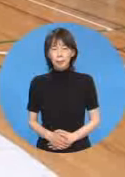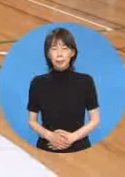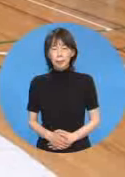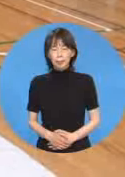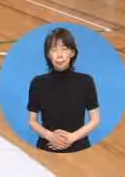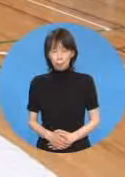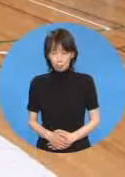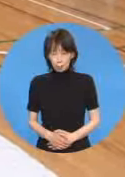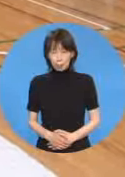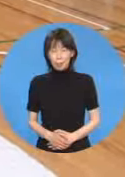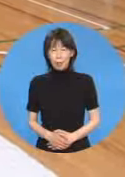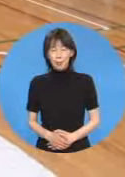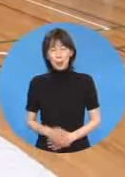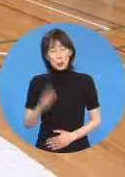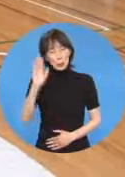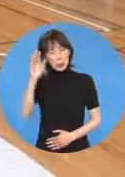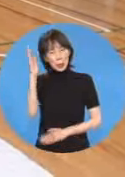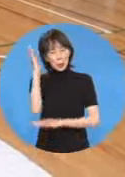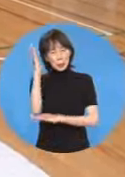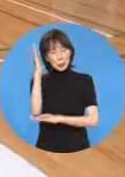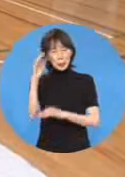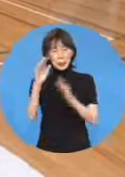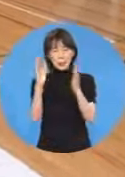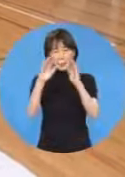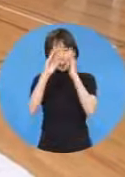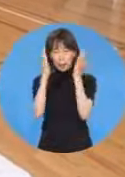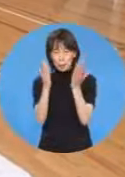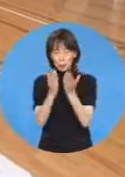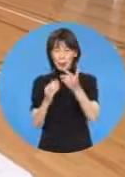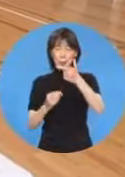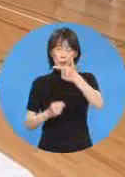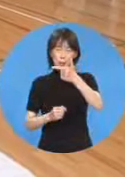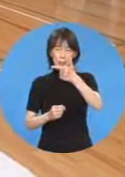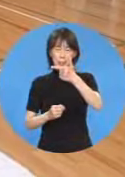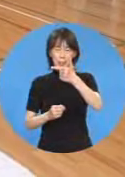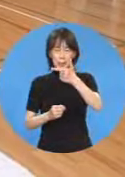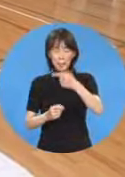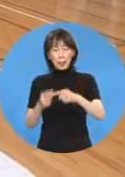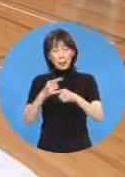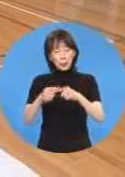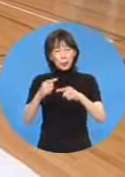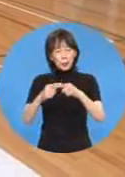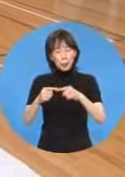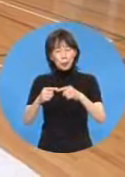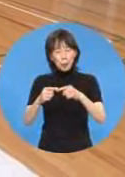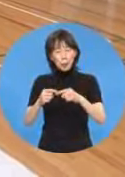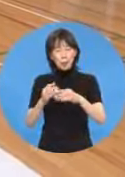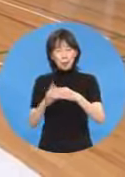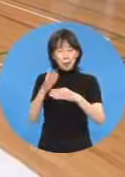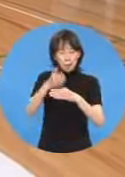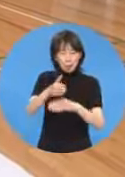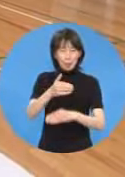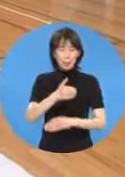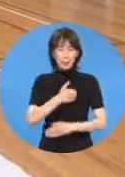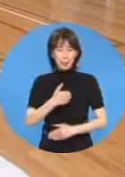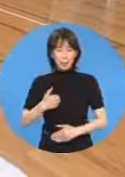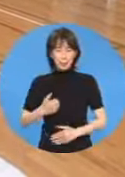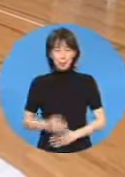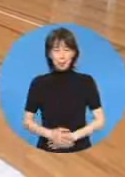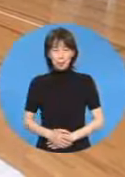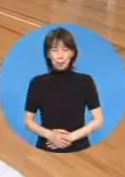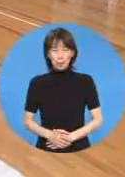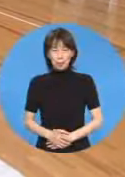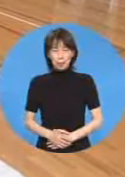ナイス子供たちはこれから6回に渡って講習を受け苦手な運動を少しずつ克服して